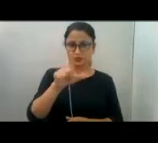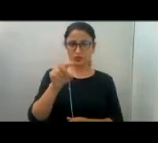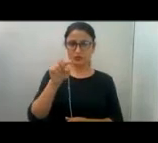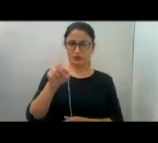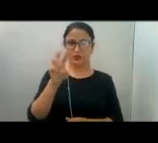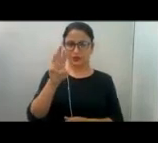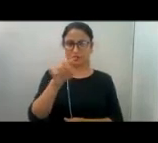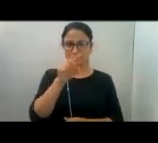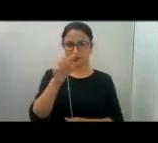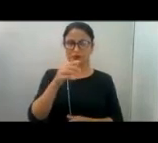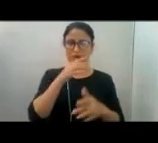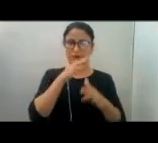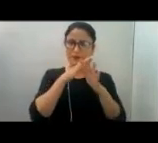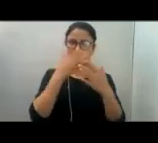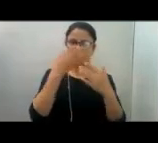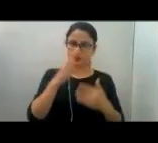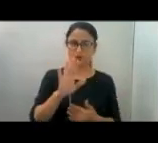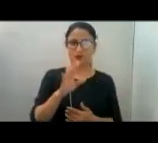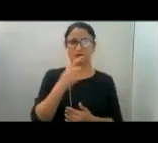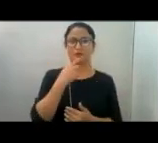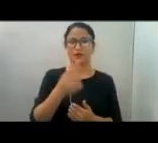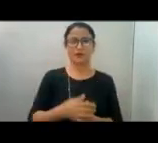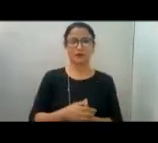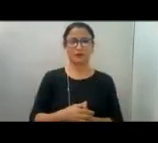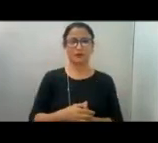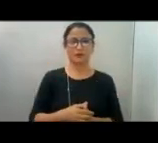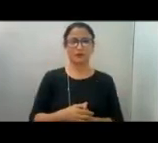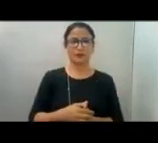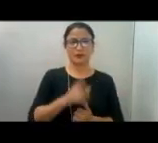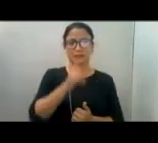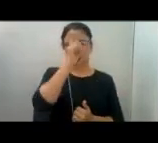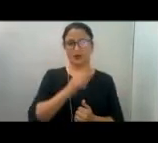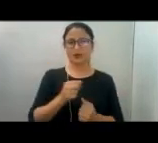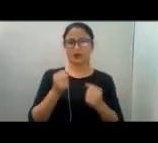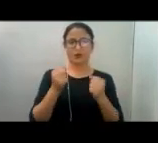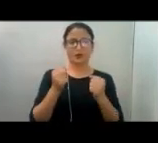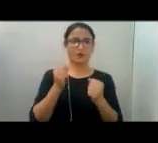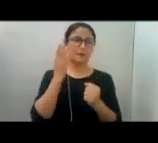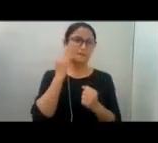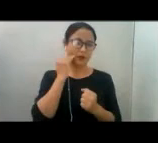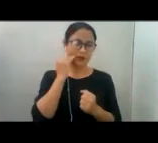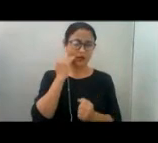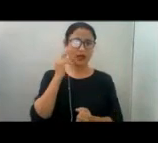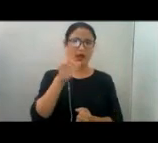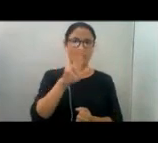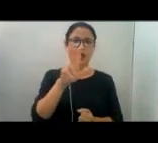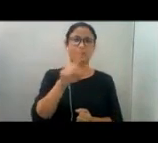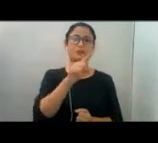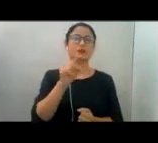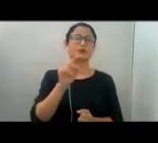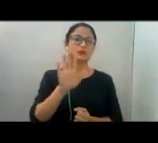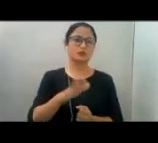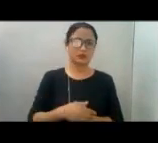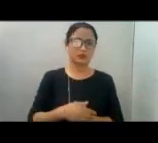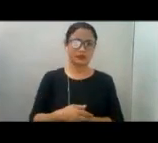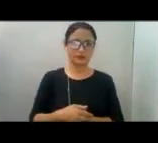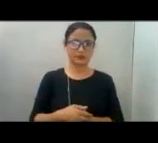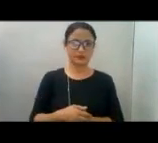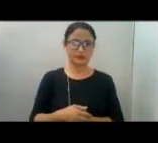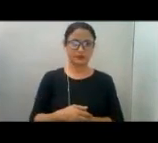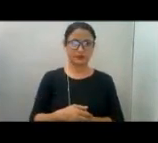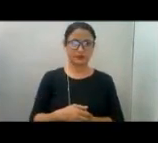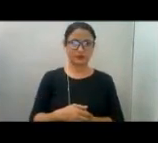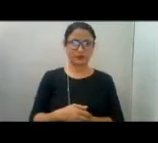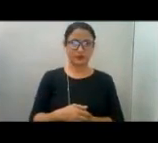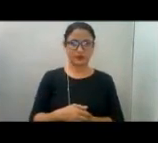67.3% विवाहित हुनुहुन्छ भने एकल बस्नु भएको 8% हुनुहुन्छ. मतलब